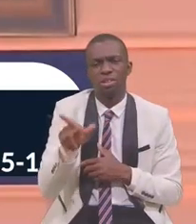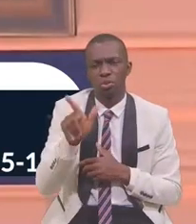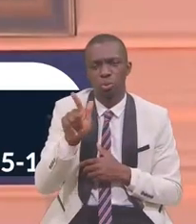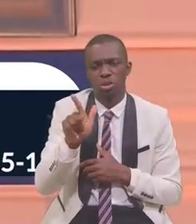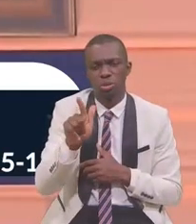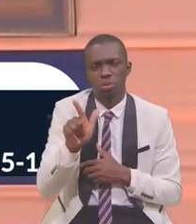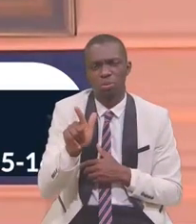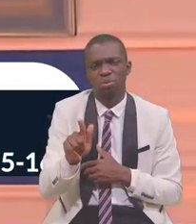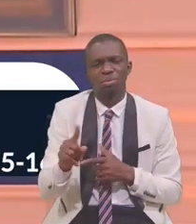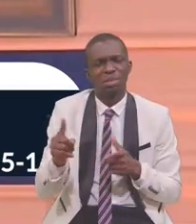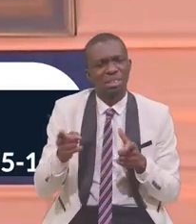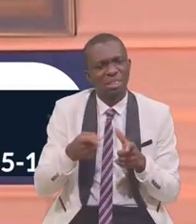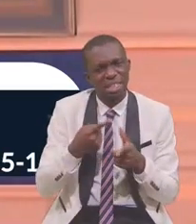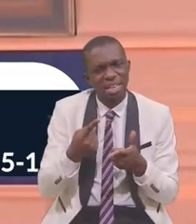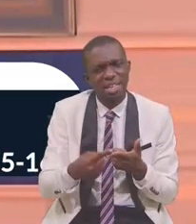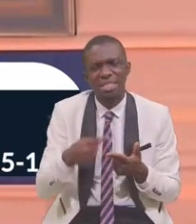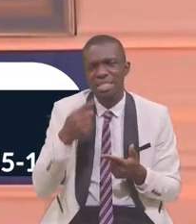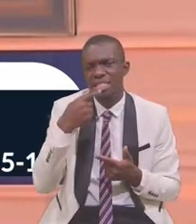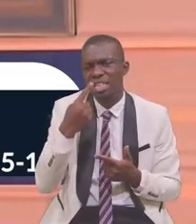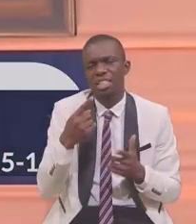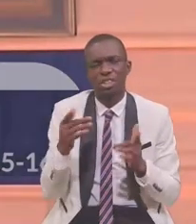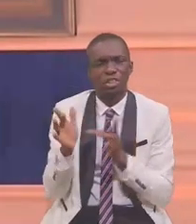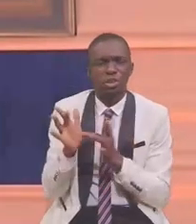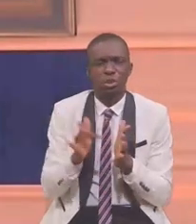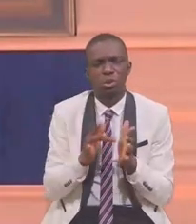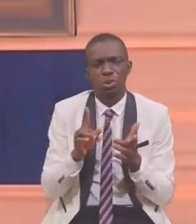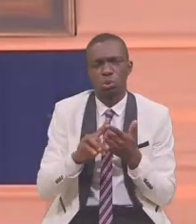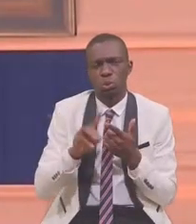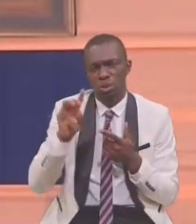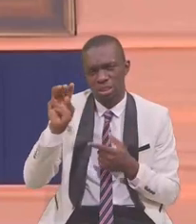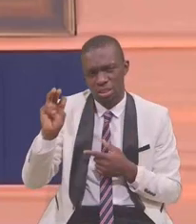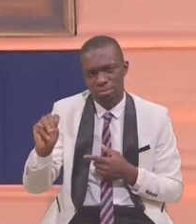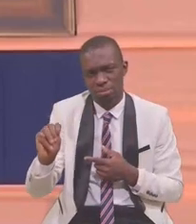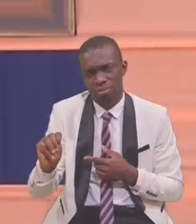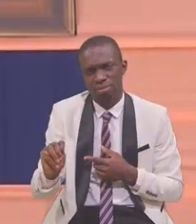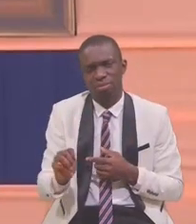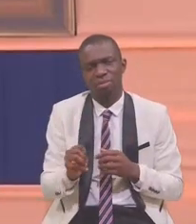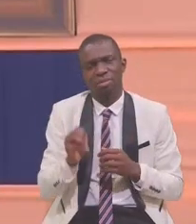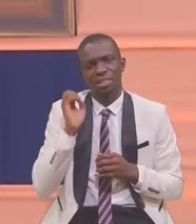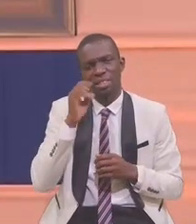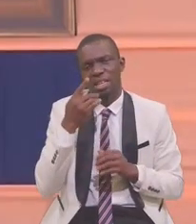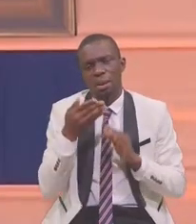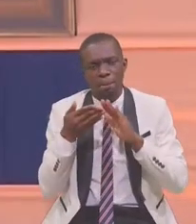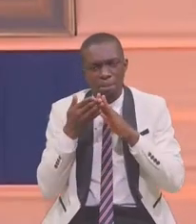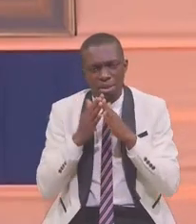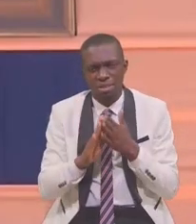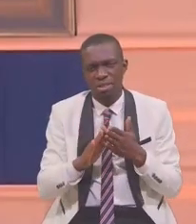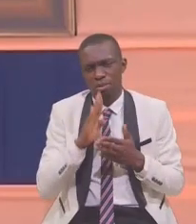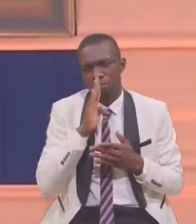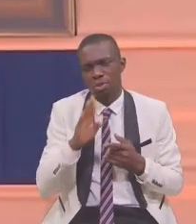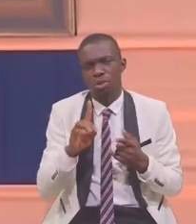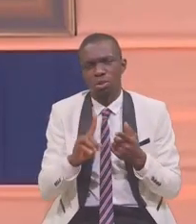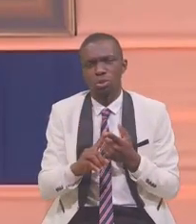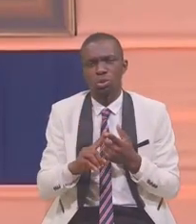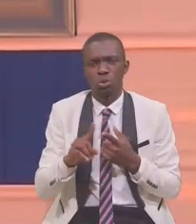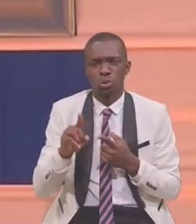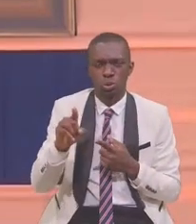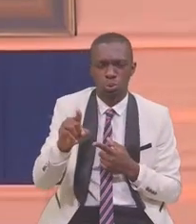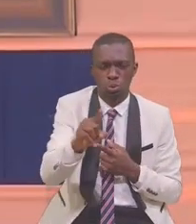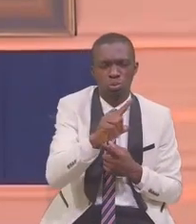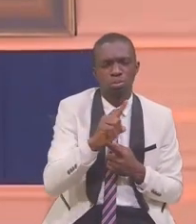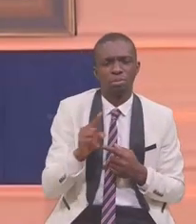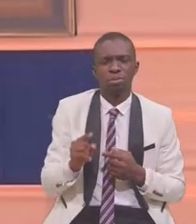Jean 20, verset 21. Jésus leur dit de nouveau, « La paix soit avec vous. La paix